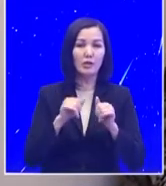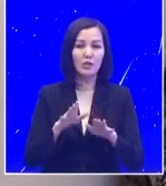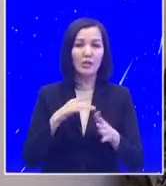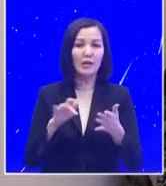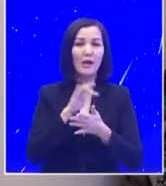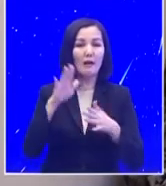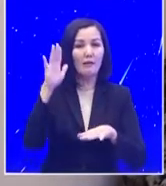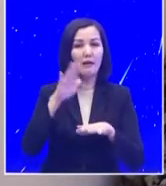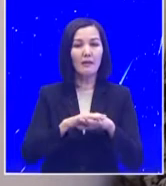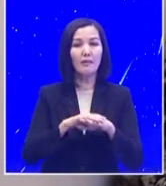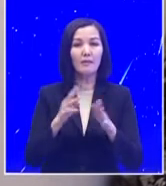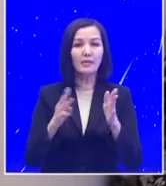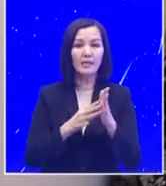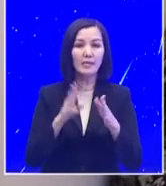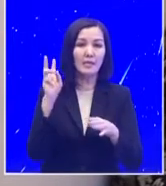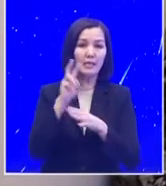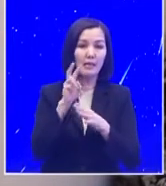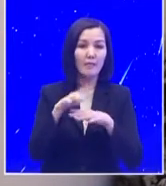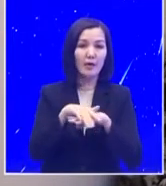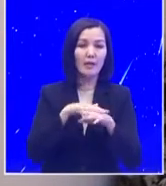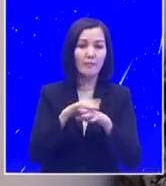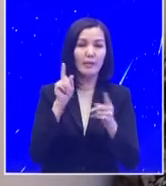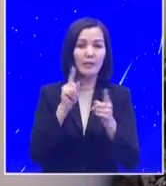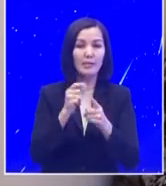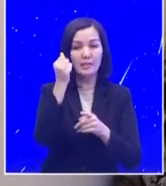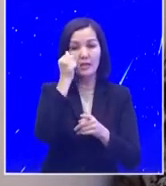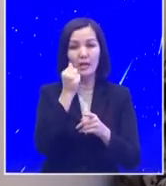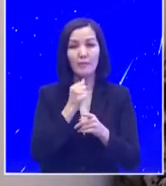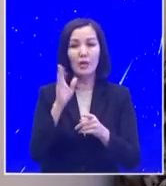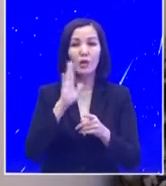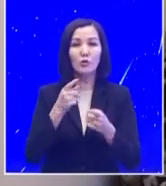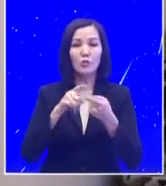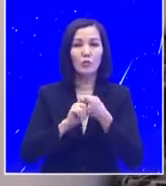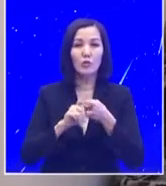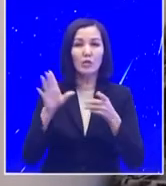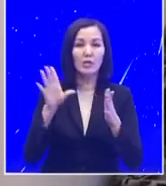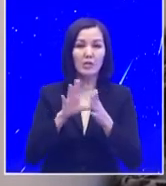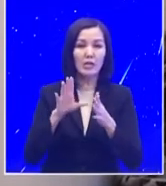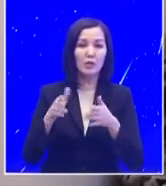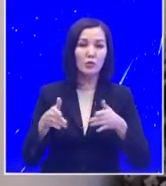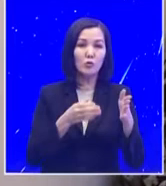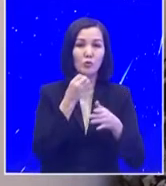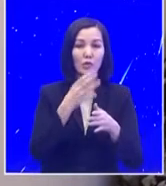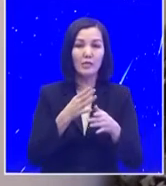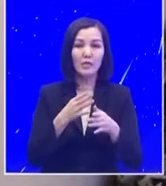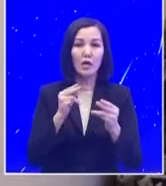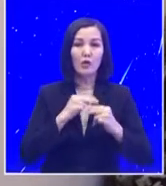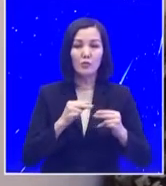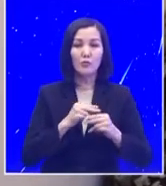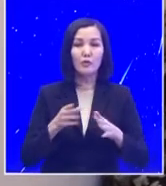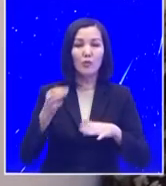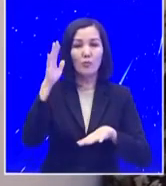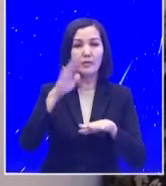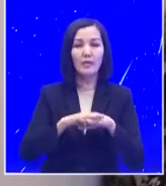Шаһар басшысы 8 рет келіп халықпен жүздесті. Рахмет. Су тартылды, жап жарық жолдарымыз жақсы. Бұл жұмыстарға Амандық